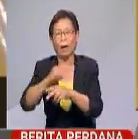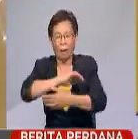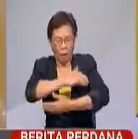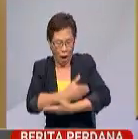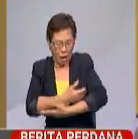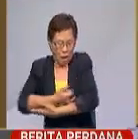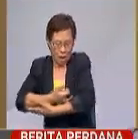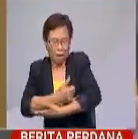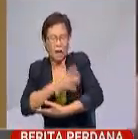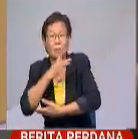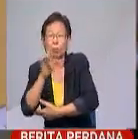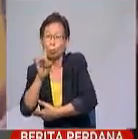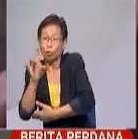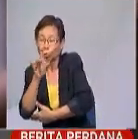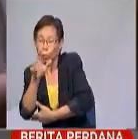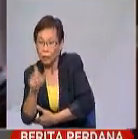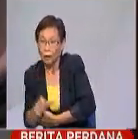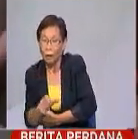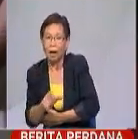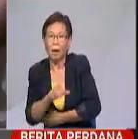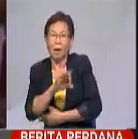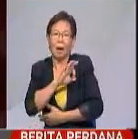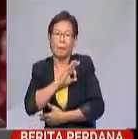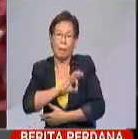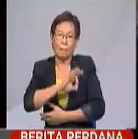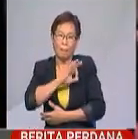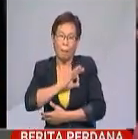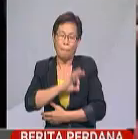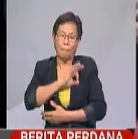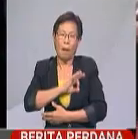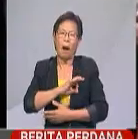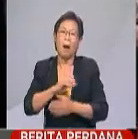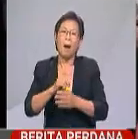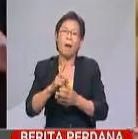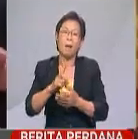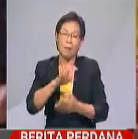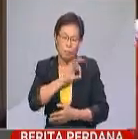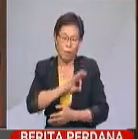anak yatim, ibu tunggal dan penerima faedah perkeso menerima sumbangan.